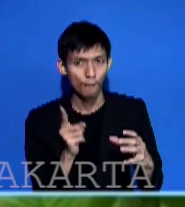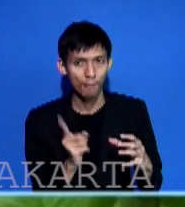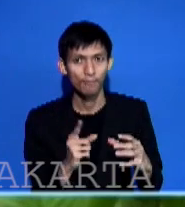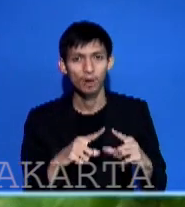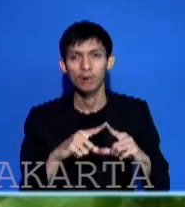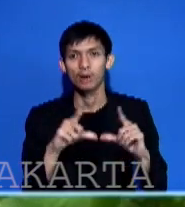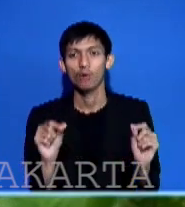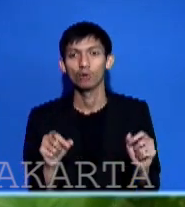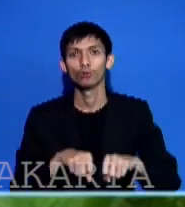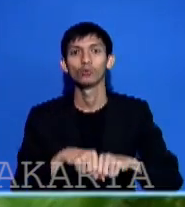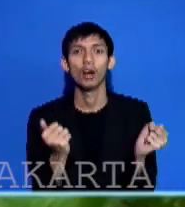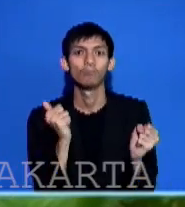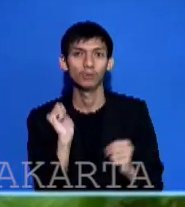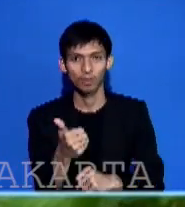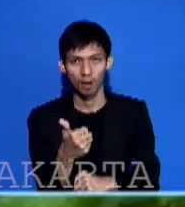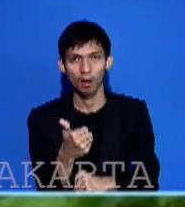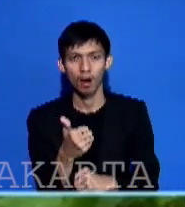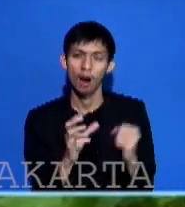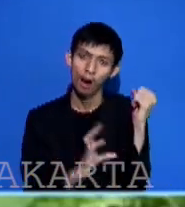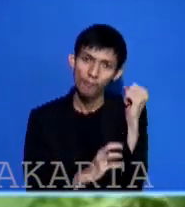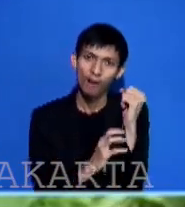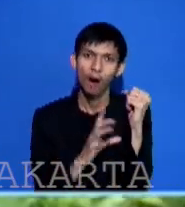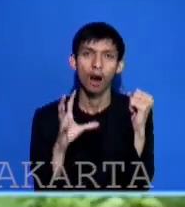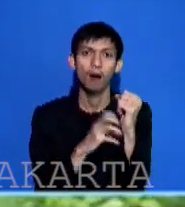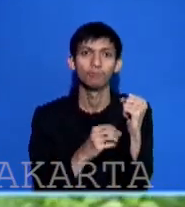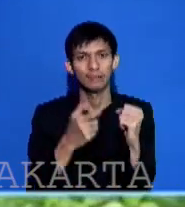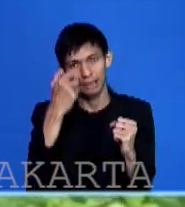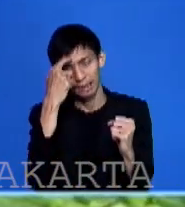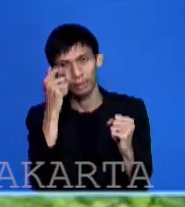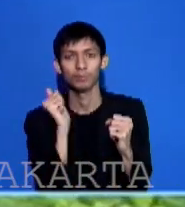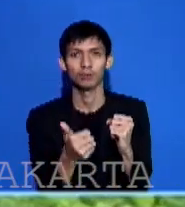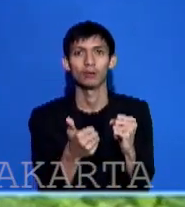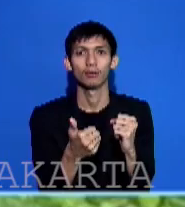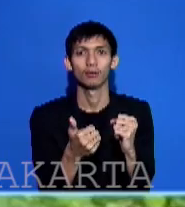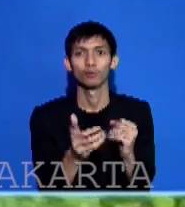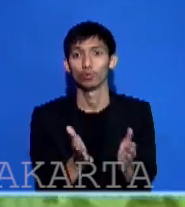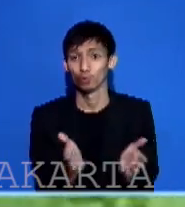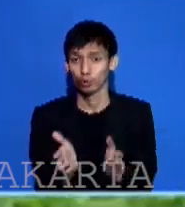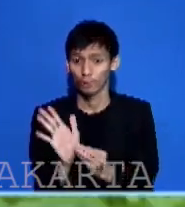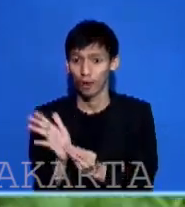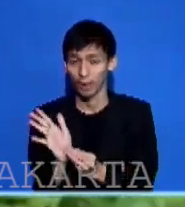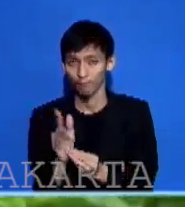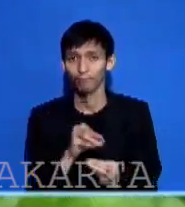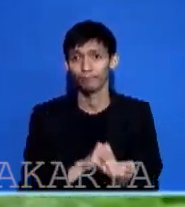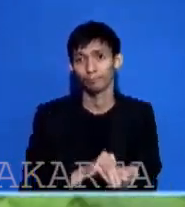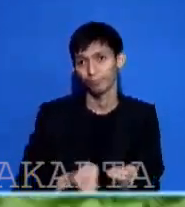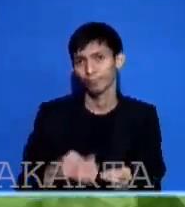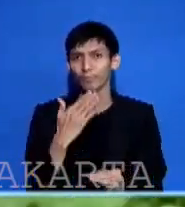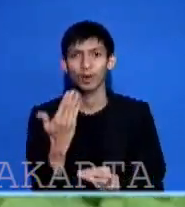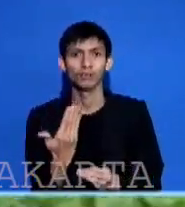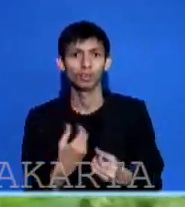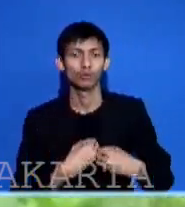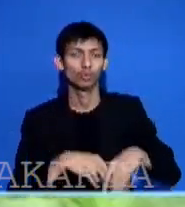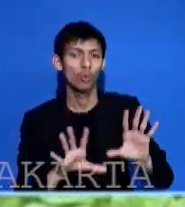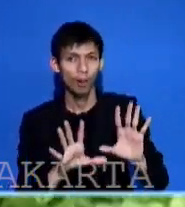risak katerak omo menapa dene sesakit asiling budida bayem menika lajeng dipun Sati wonten ING wandi-wandi ING sakiwetengenipun